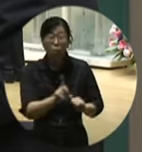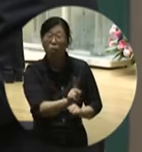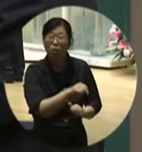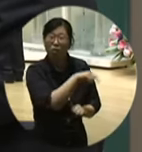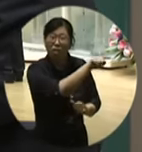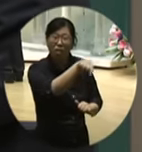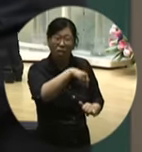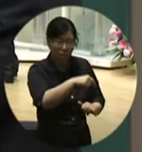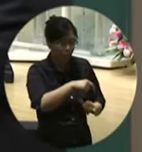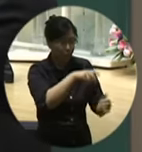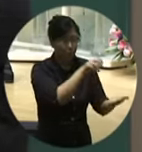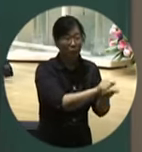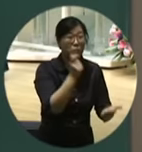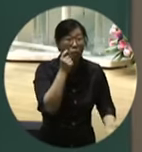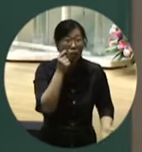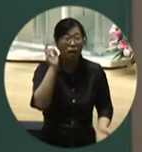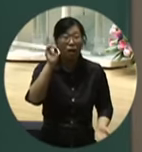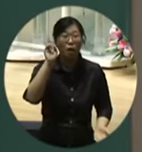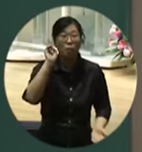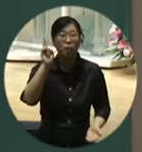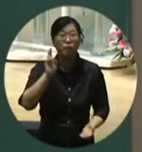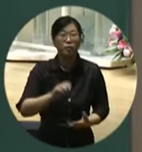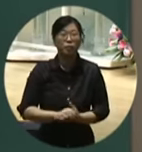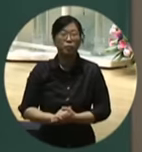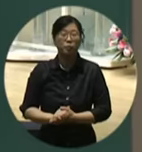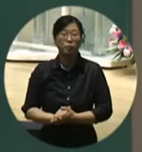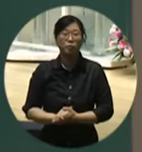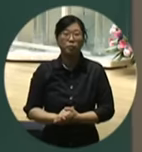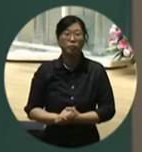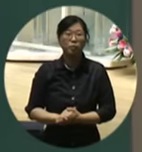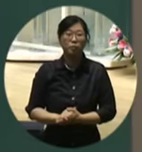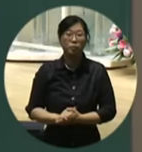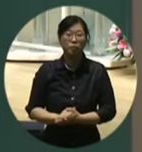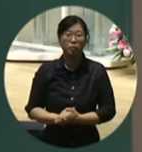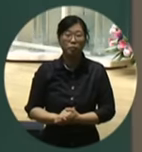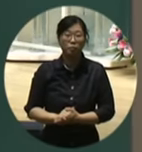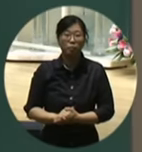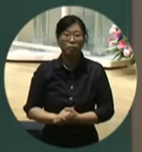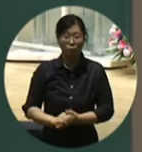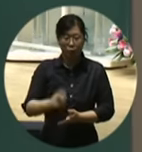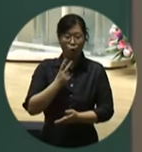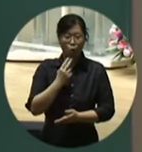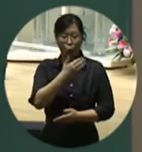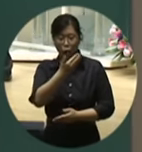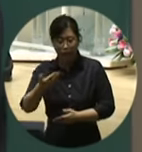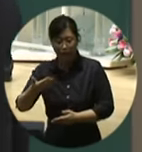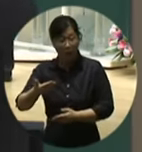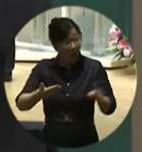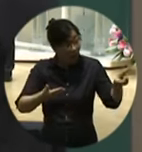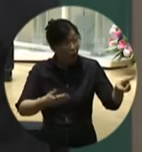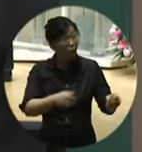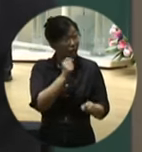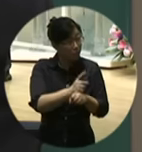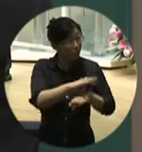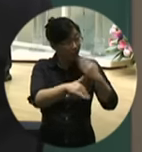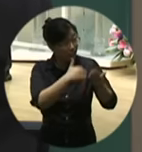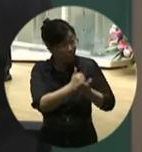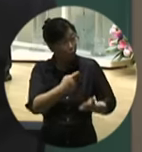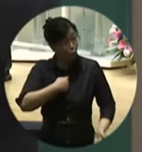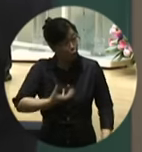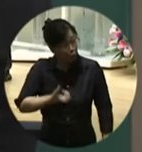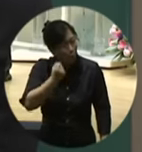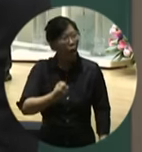have been able to destroy the city. 아니 또 요단은 건너다선 칩시다. 그런데 여리고를 어떻게 무너뜨립니까? Yes, perhaps they'd cross the Jordan River, but then how in the world would they